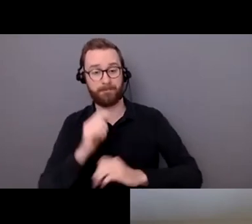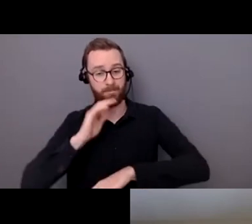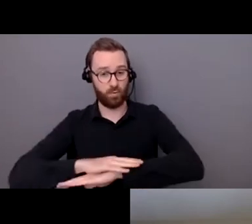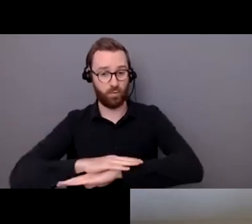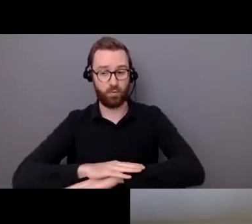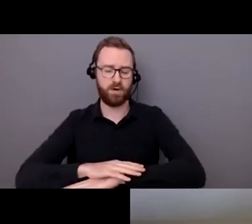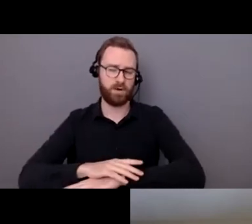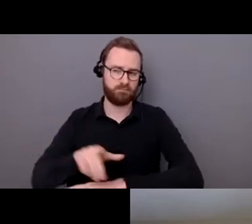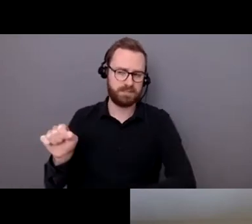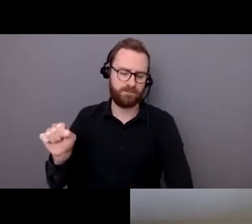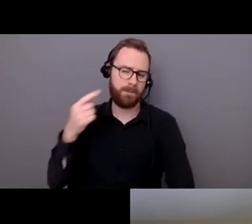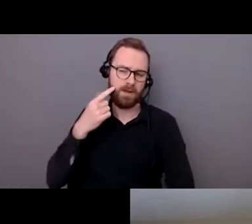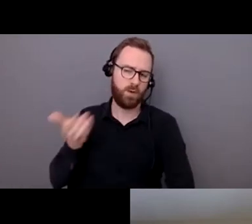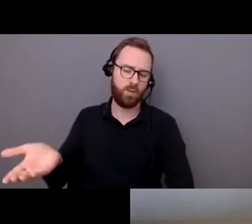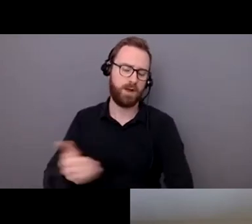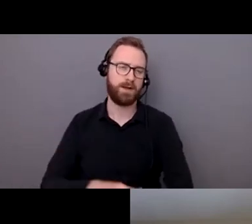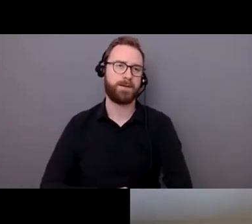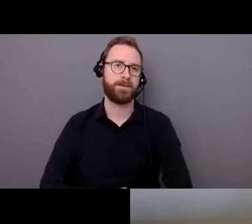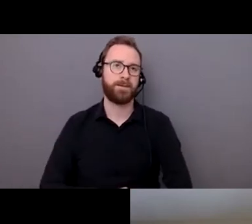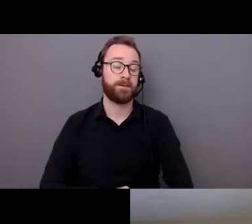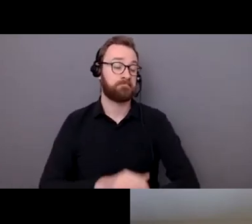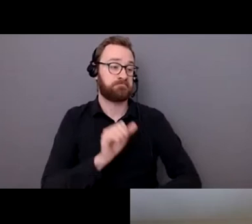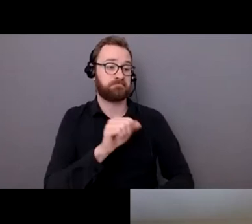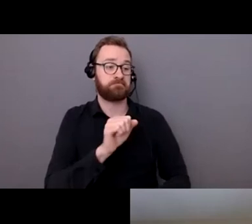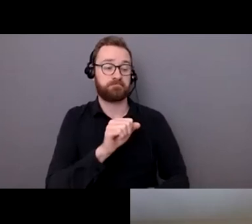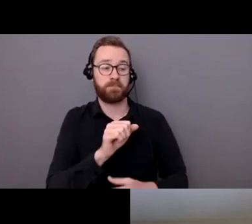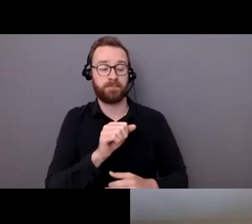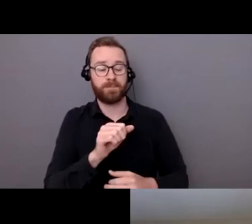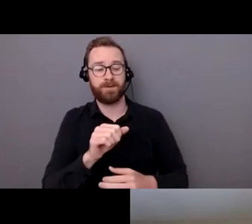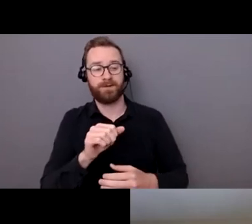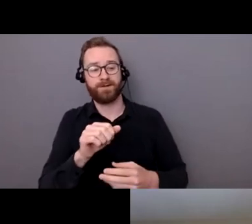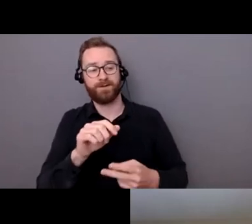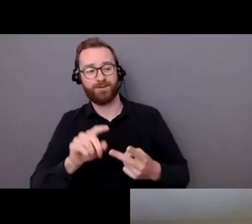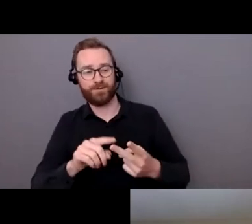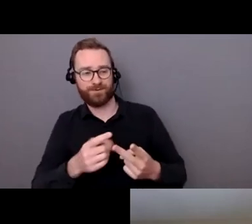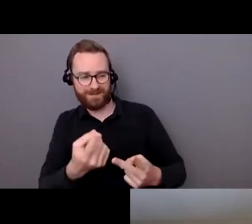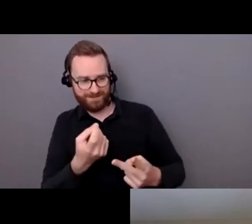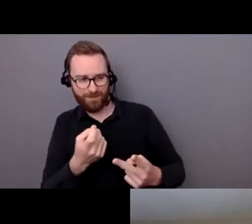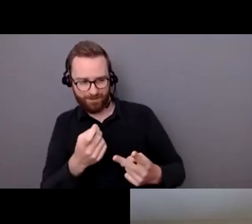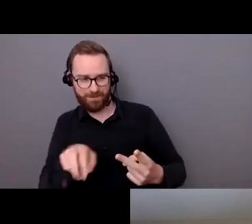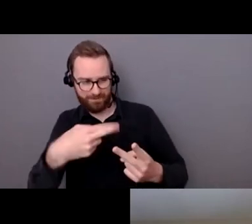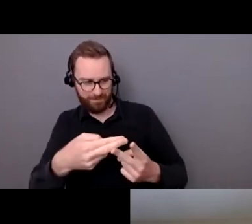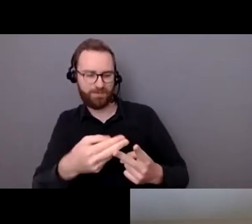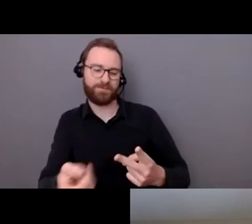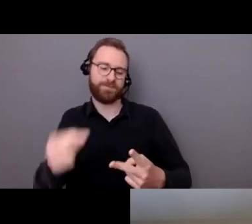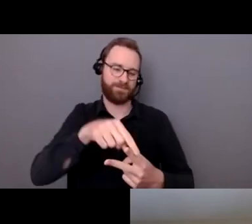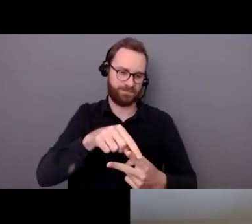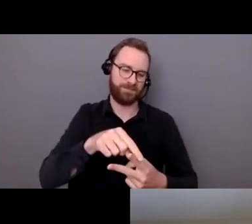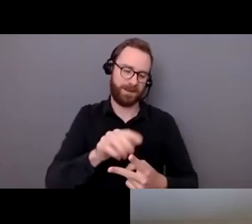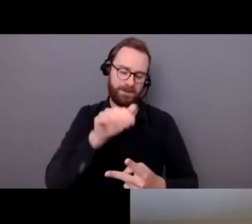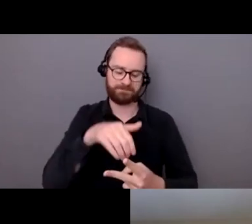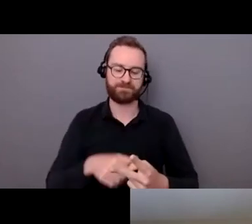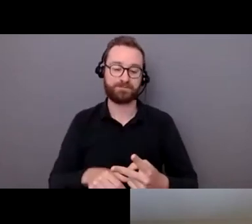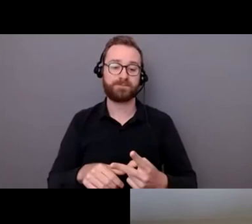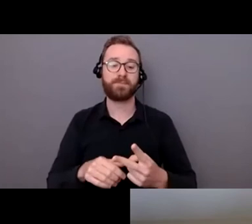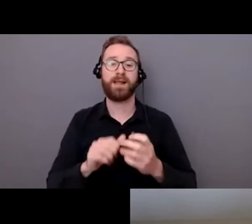dire là-dessus? Ben, je vais répondre à la dernière, puis je prendrai la deuxième Bien sûr. après. En fait, le principe de l'accommodement